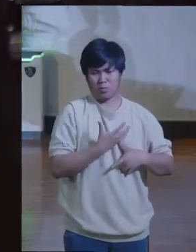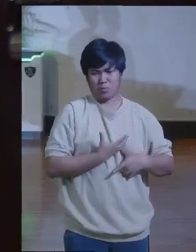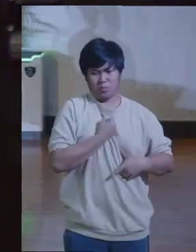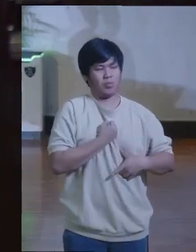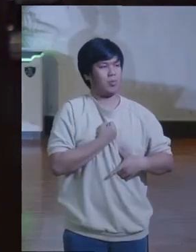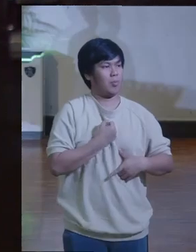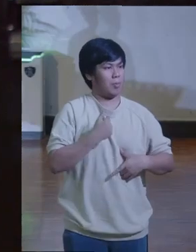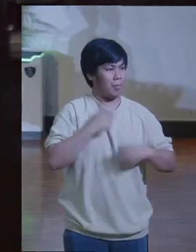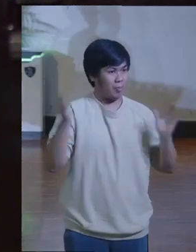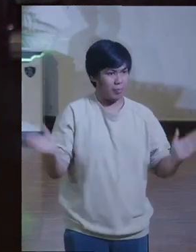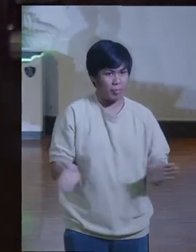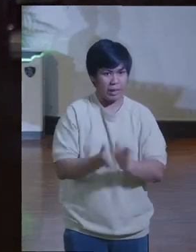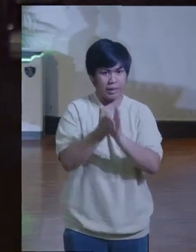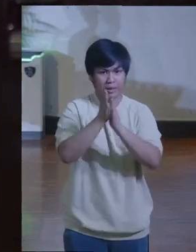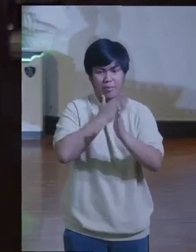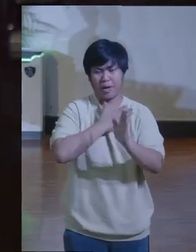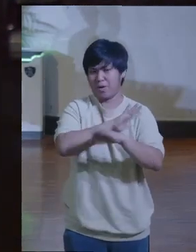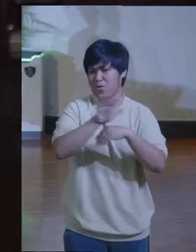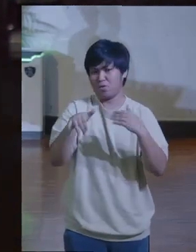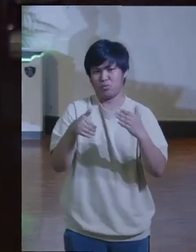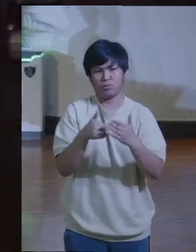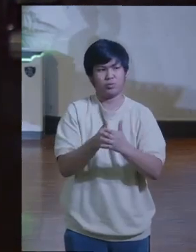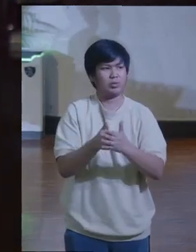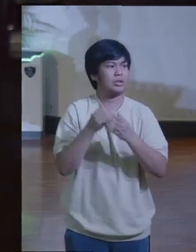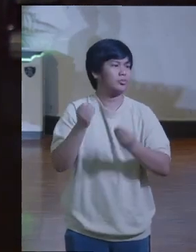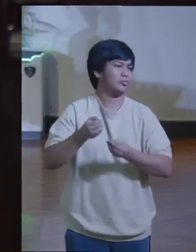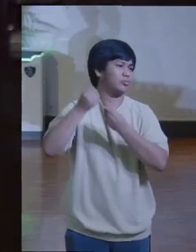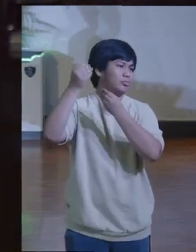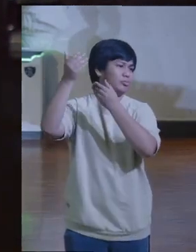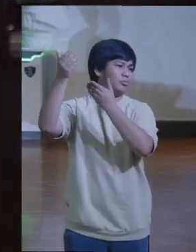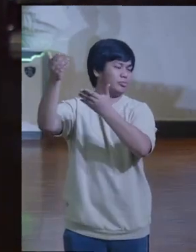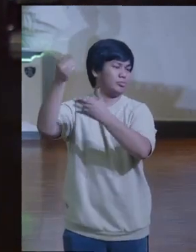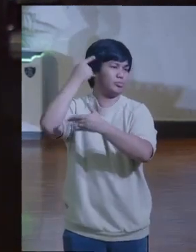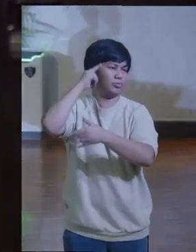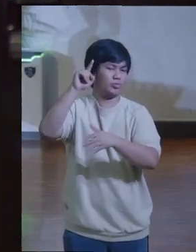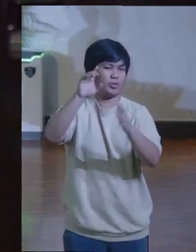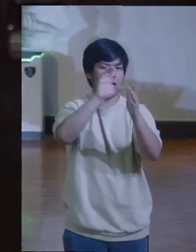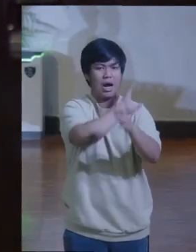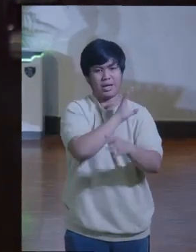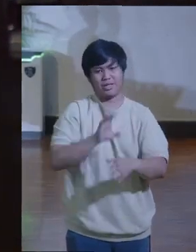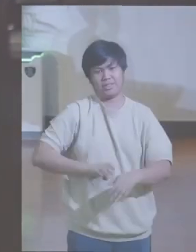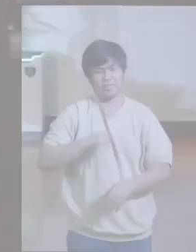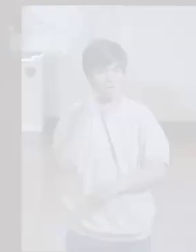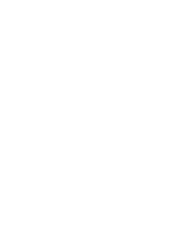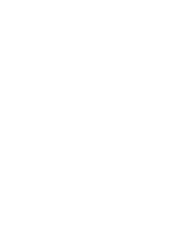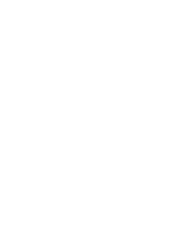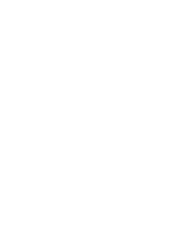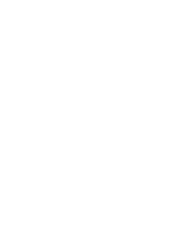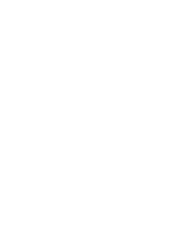My praise, my all, shall be for Christ alone.